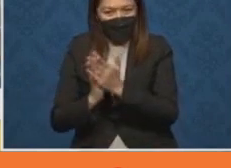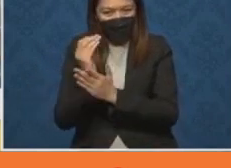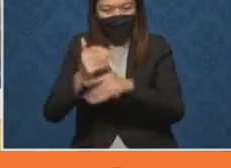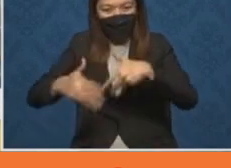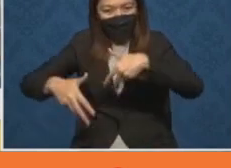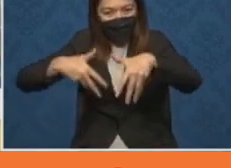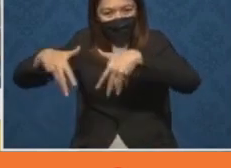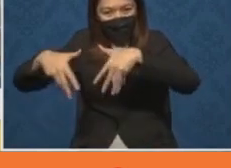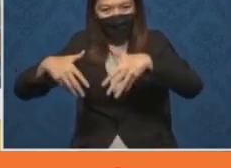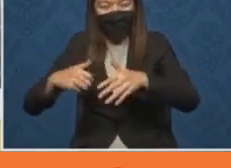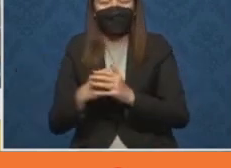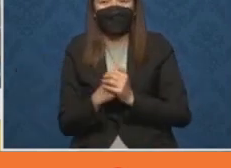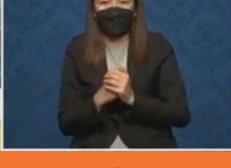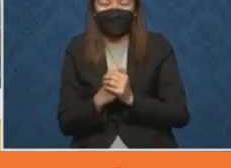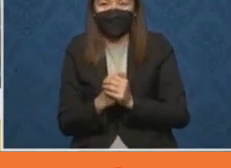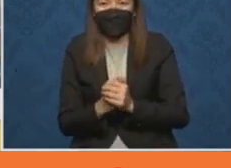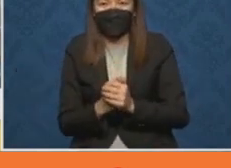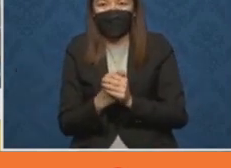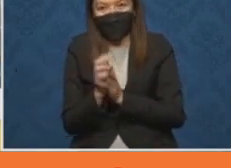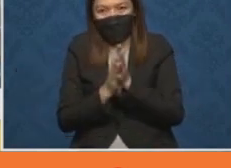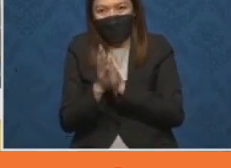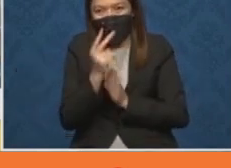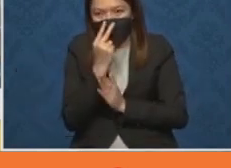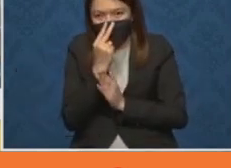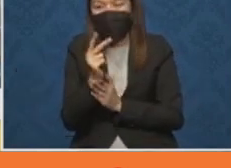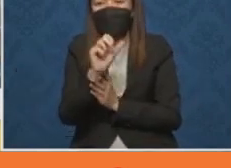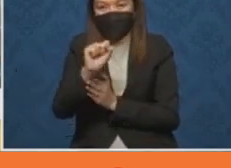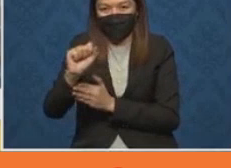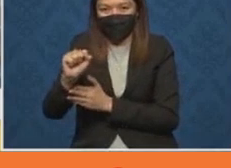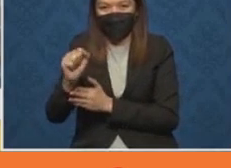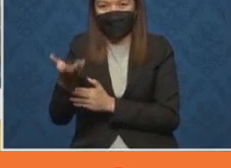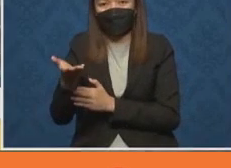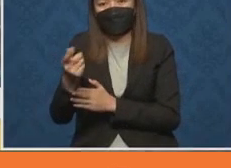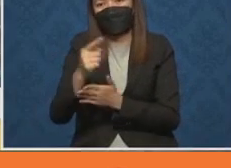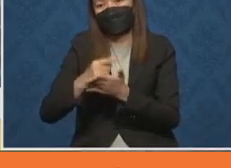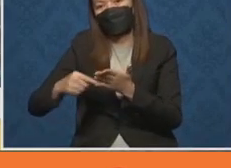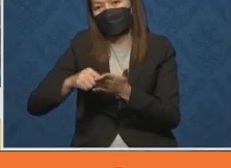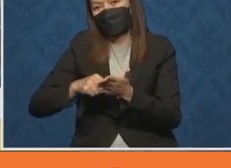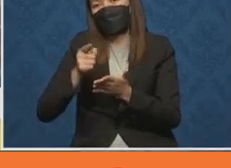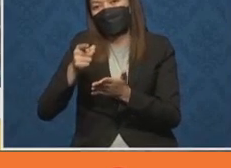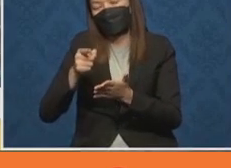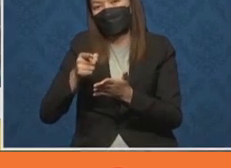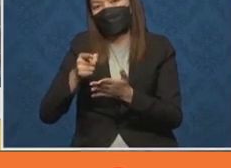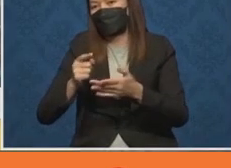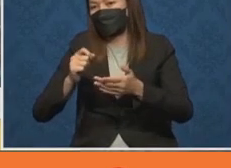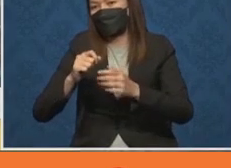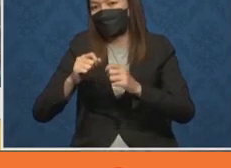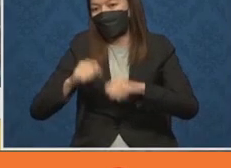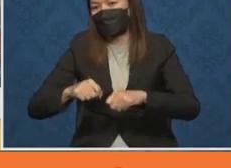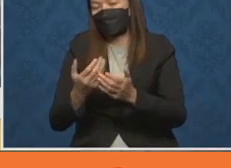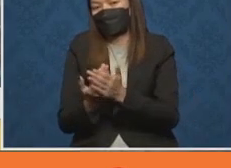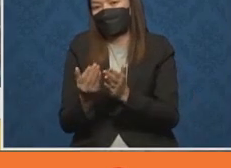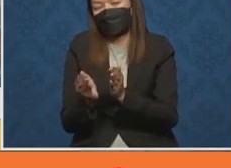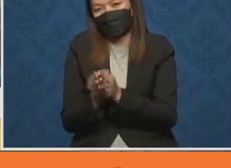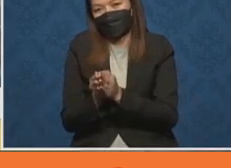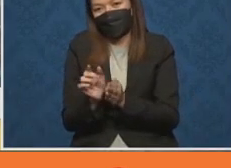มารวมกจับตานะครับวาผู้แทนลาสดอนของท่านที่ท่านเลือกมากัมือลงมติอย่ไรส่วตัวผมเห็นด